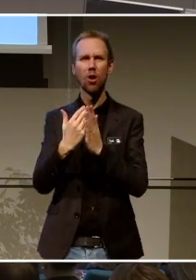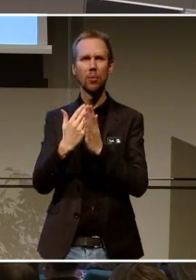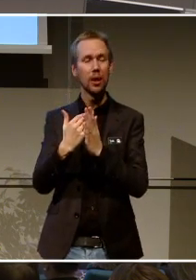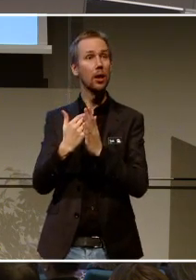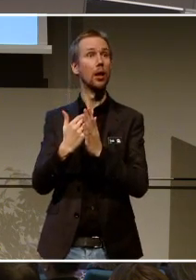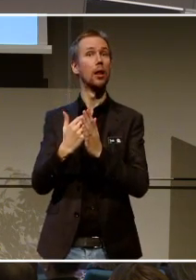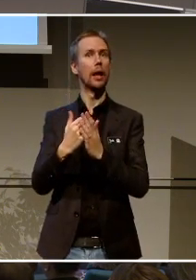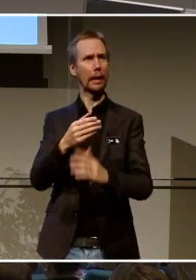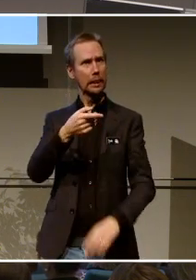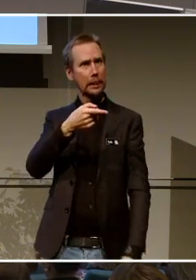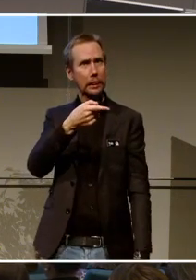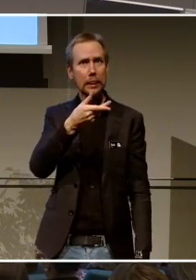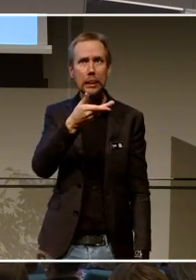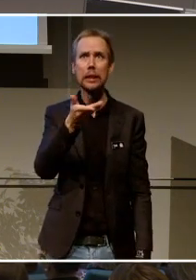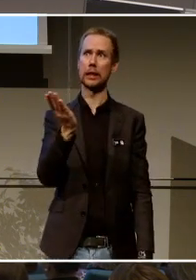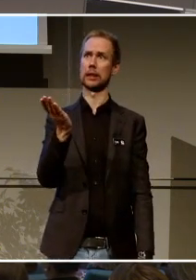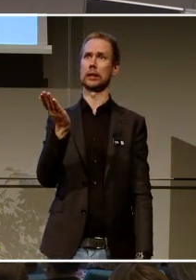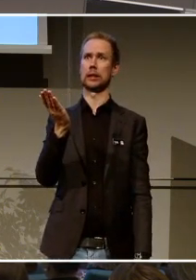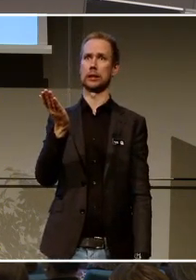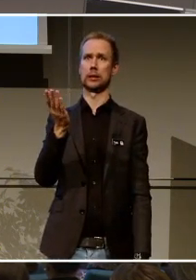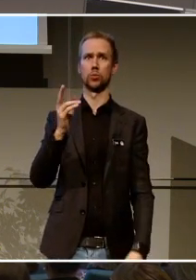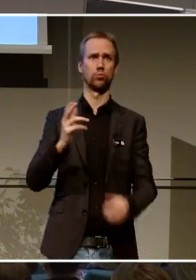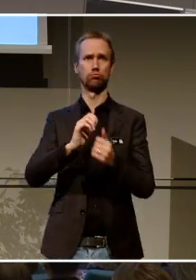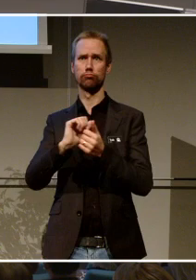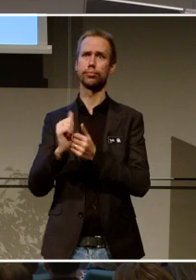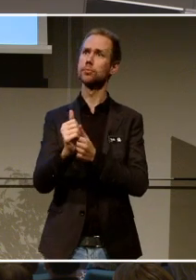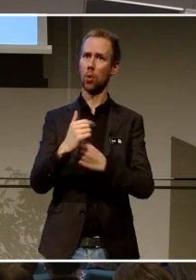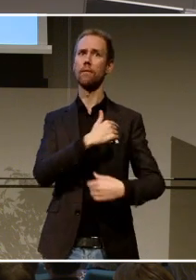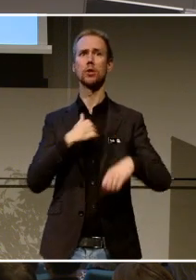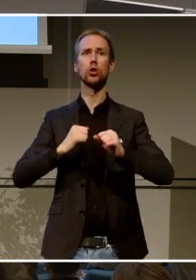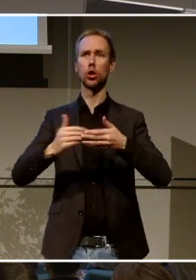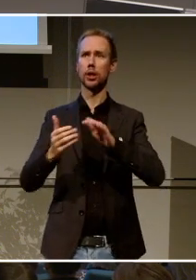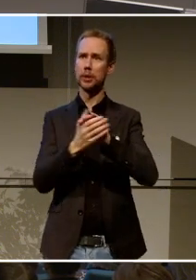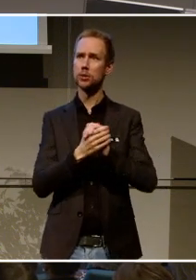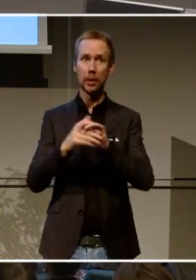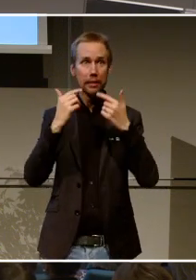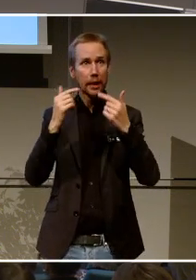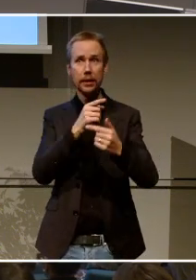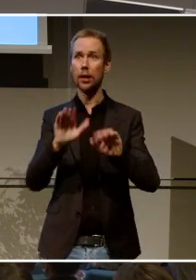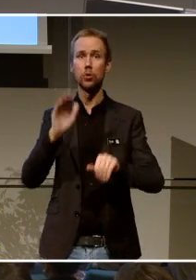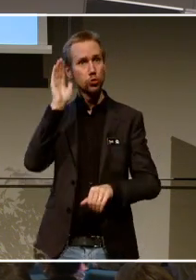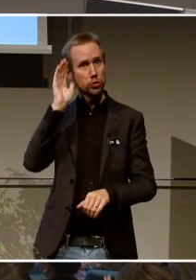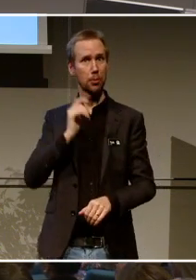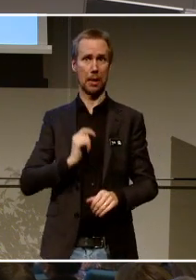ni de första bärarna av och vi gör det tillsammans. Så tack för att ni har lyssnat.